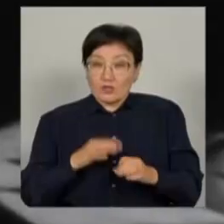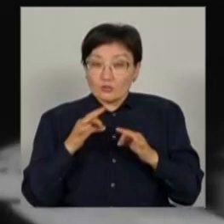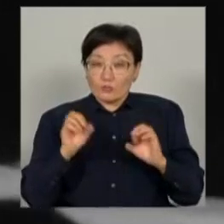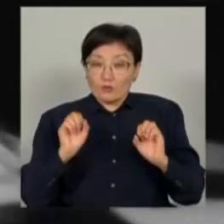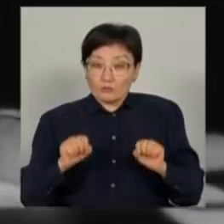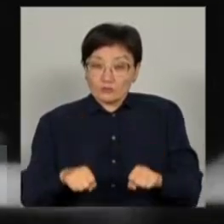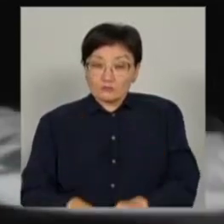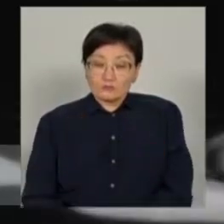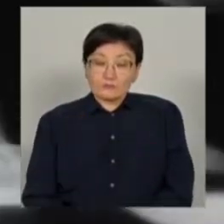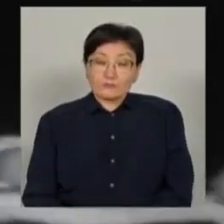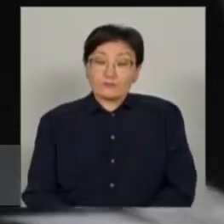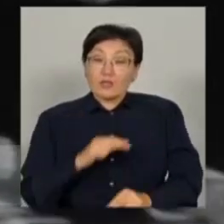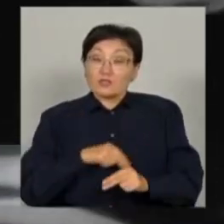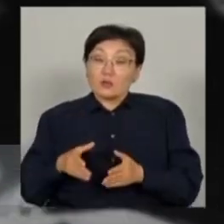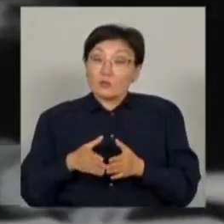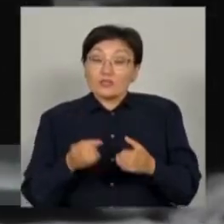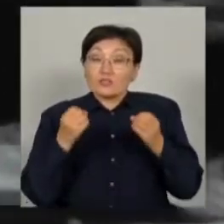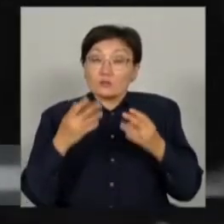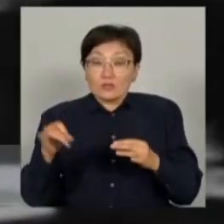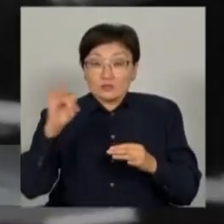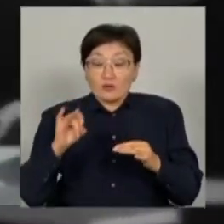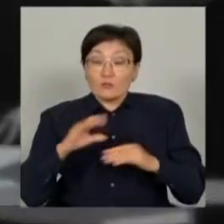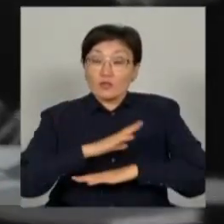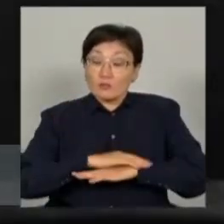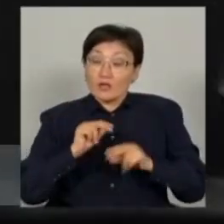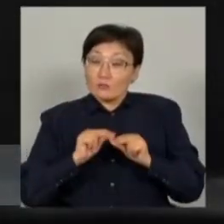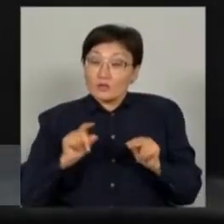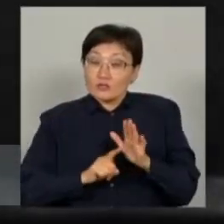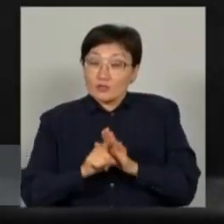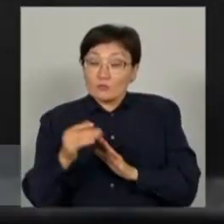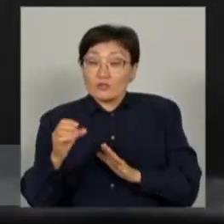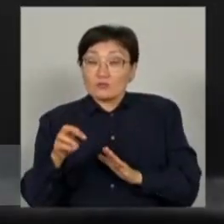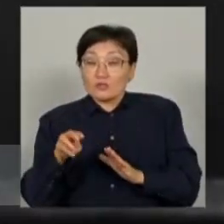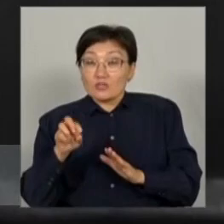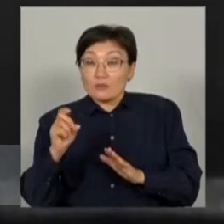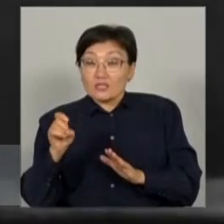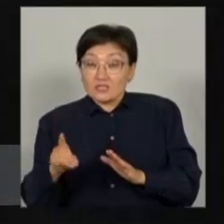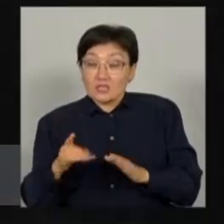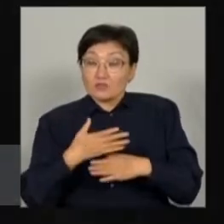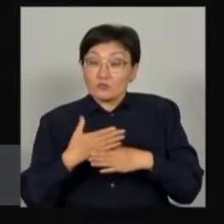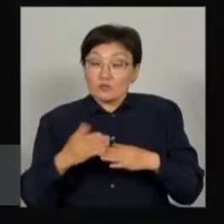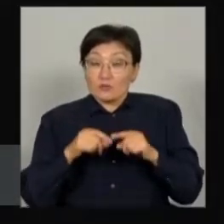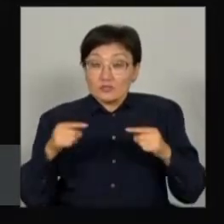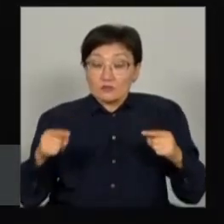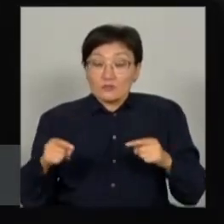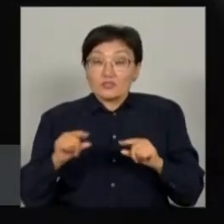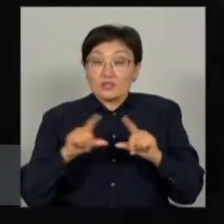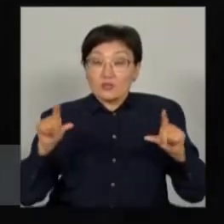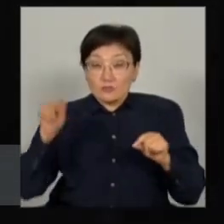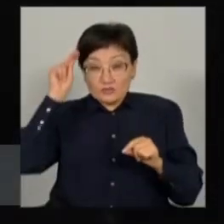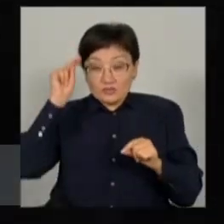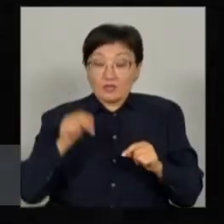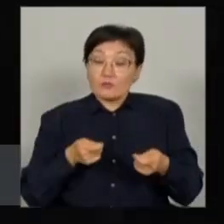аламын. Еңбек жолын қарапайым тарих пәнінің мұғалімі болып бастаған Тұрсын Мырзабекқызы кейіннен түрлі білім беру